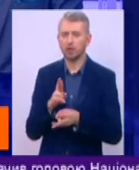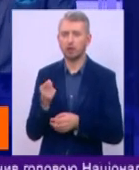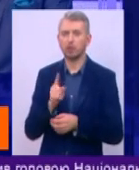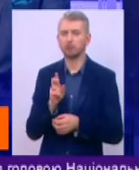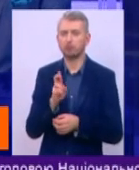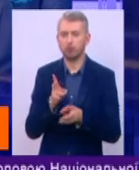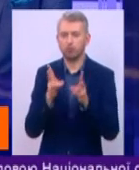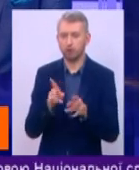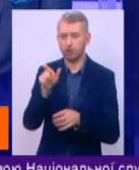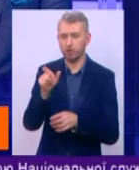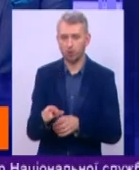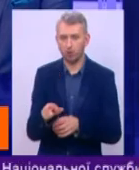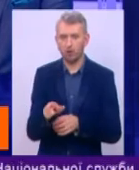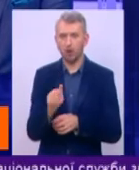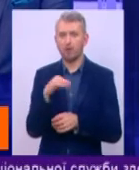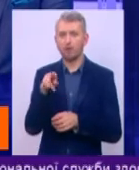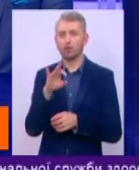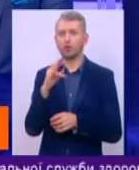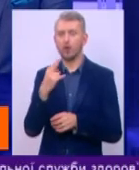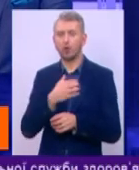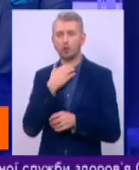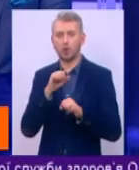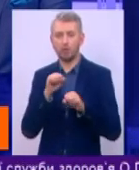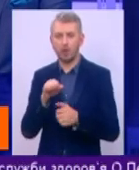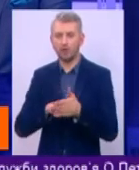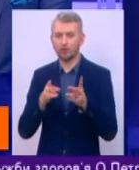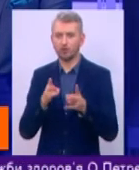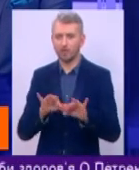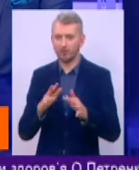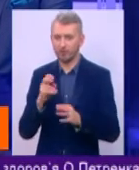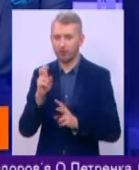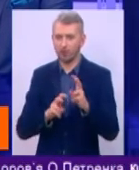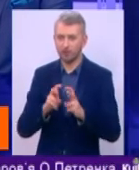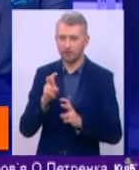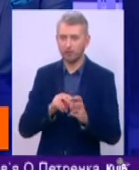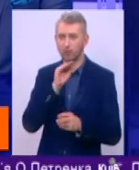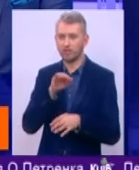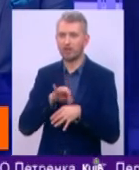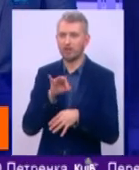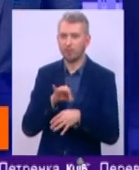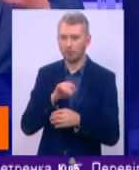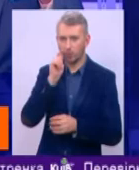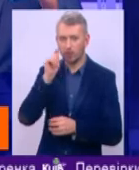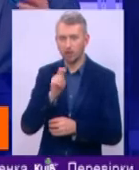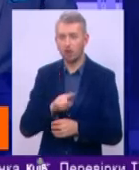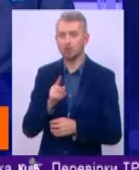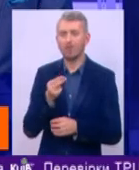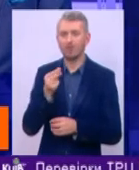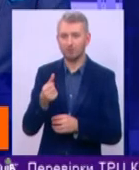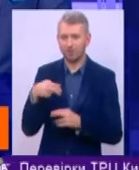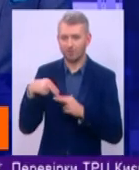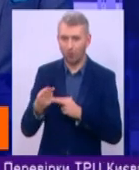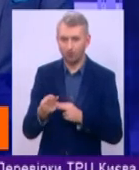аби потерпілому фонд соціального страхування від нещасних випадків на виробництві та професійних захворювань України виплатив